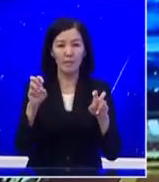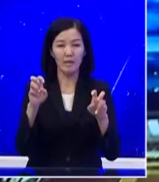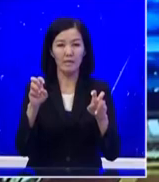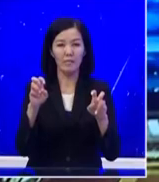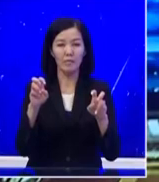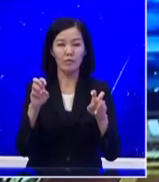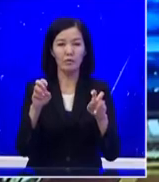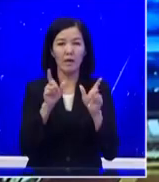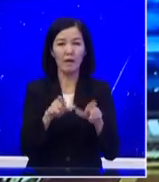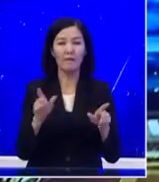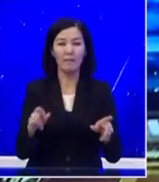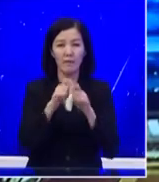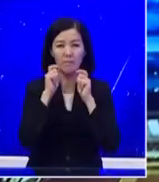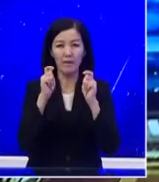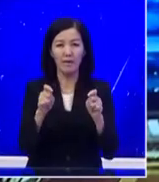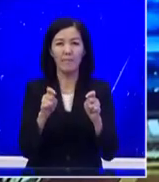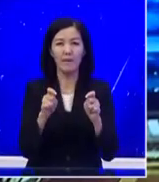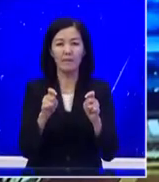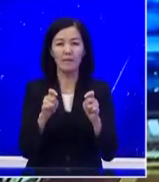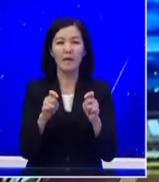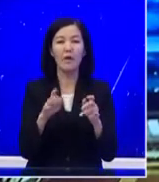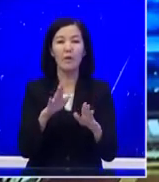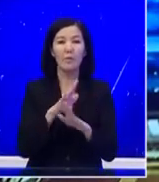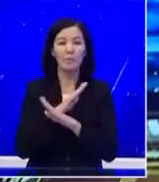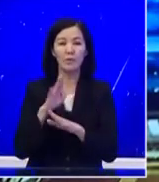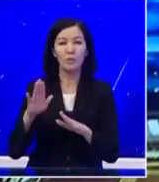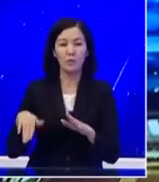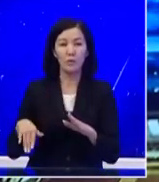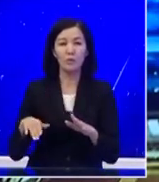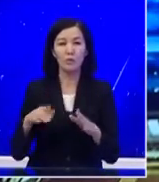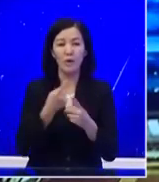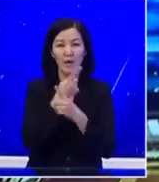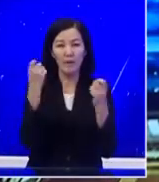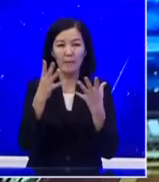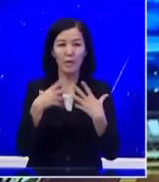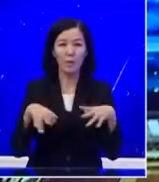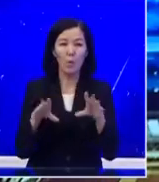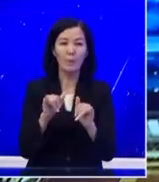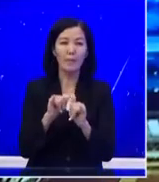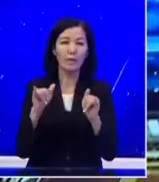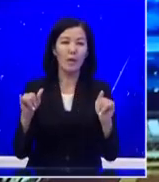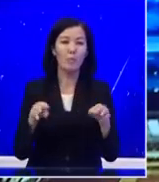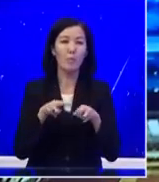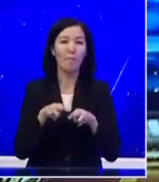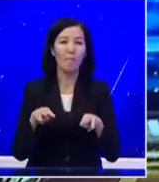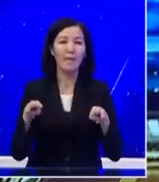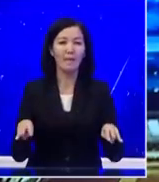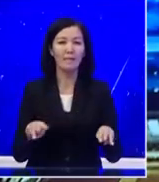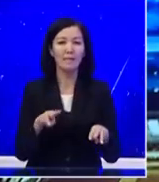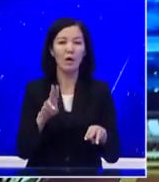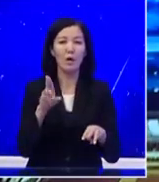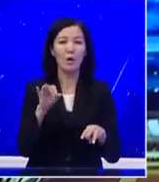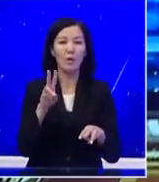Естеріңізге сала кетейік, журналистика тарланы өмірден өткен соң Ақпарат және қоғамдық даму министрлігі Бейсен Құранбек атындағы жігер